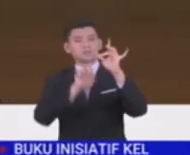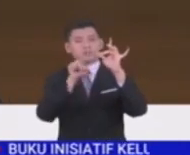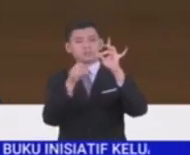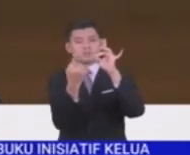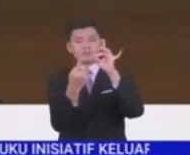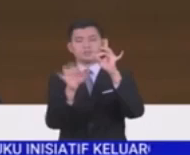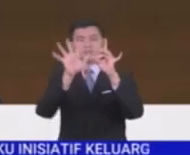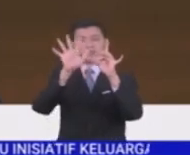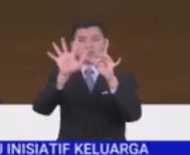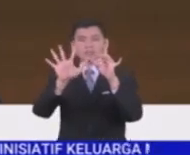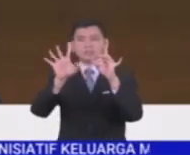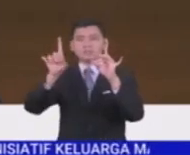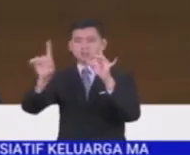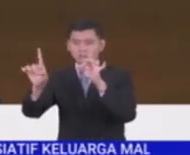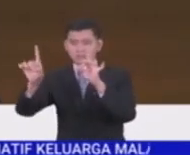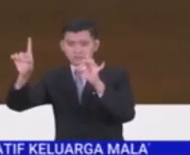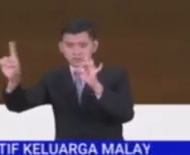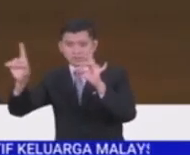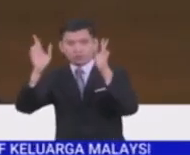18,511.